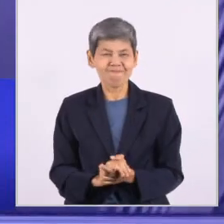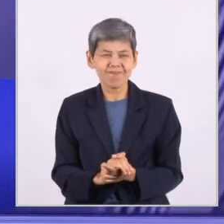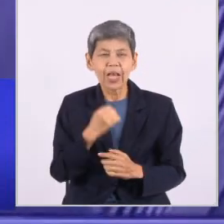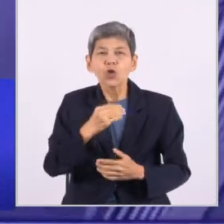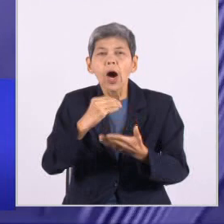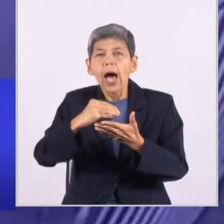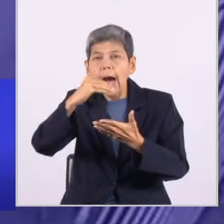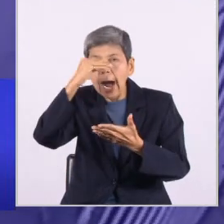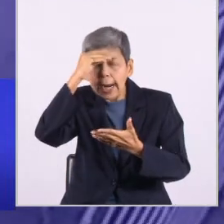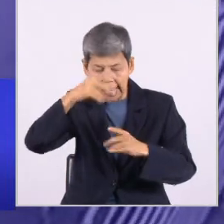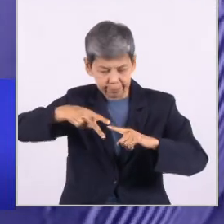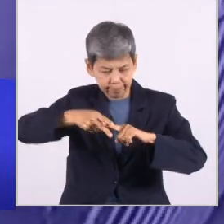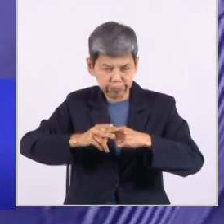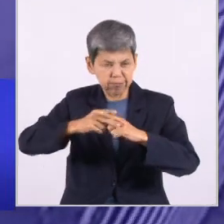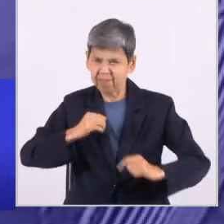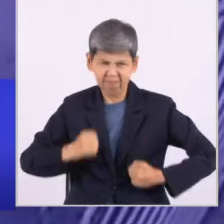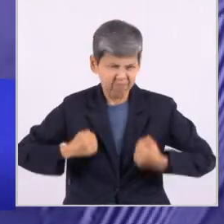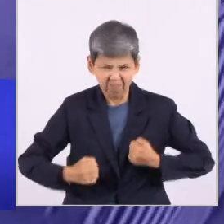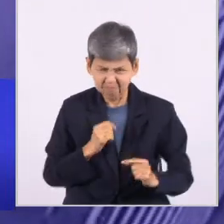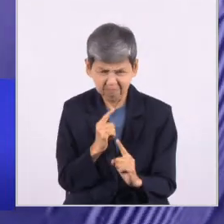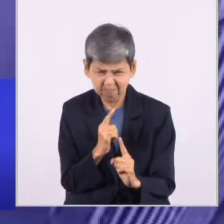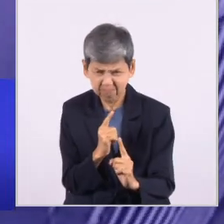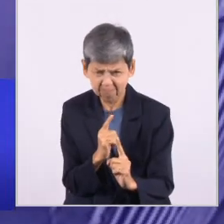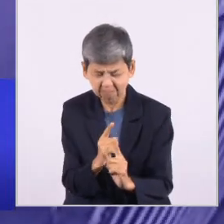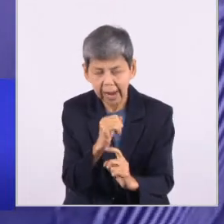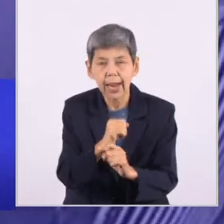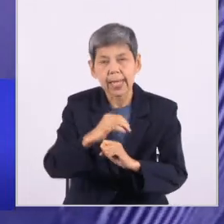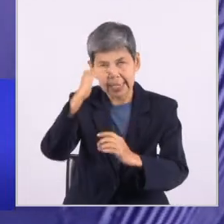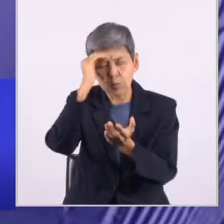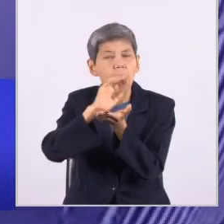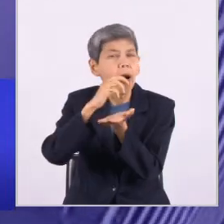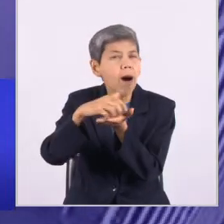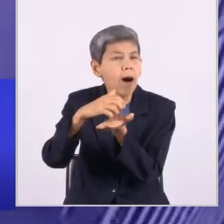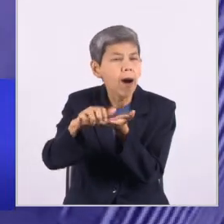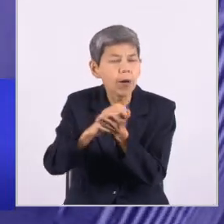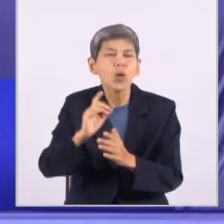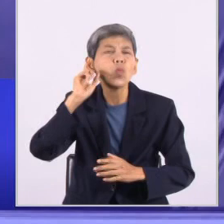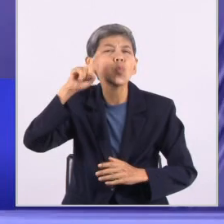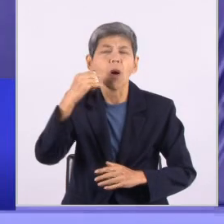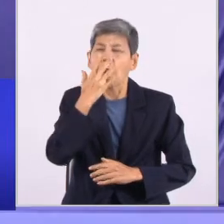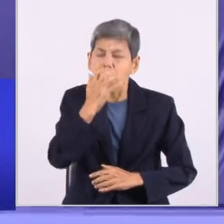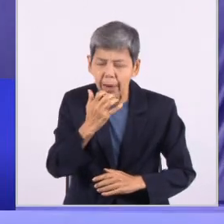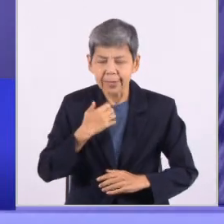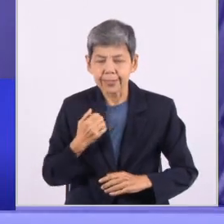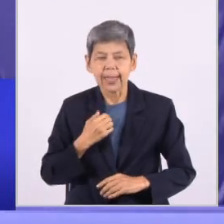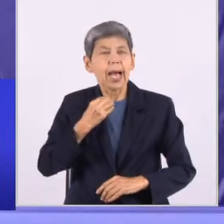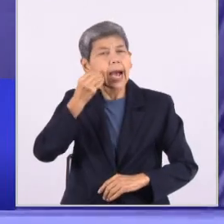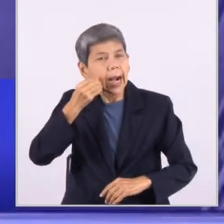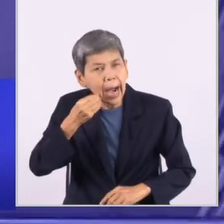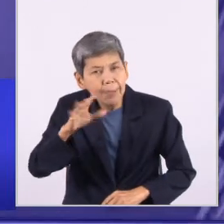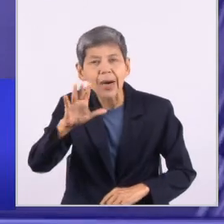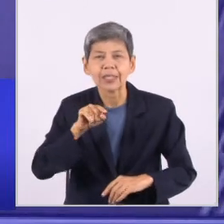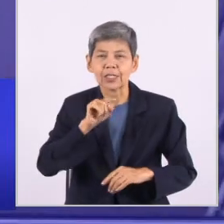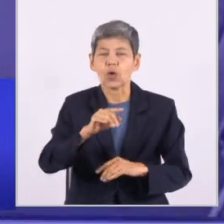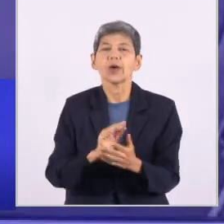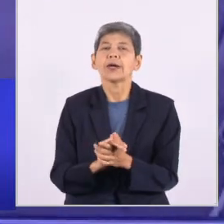คือเป็นน้ำดีนะคะเด็กอาชีวะเขาวิ่งไล่จับคนร้ายตำรวจเล่าให้ฟังบอกว่าตอนที่คุณเอที่เป็นผู้เสียหายกำลังจะขึ้นรถกลับบ้านไปยังพื้นที่